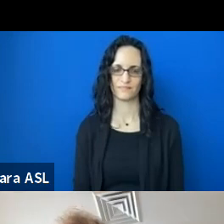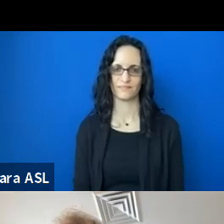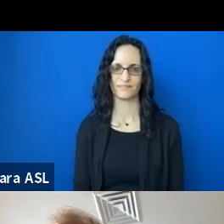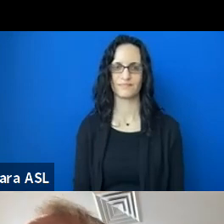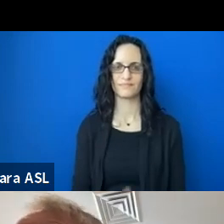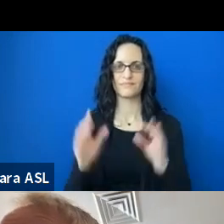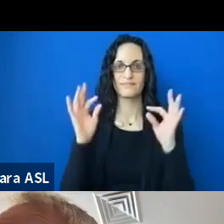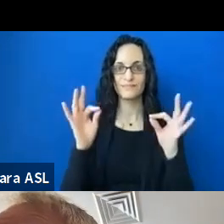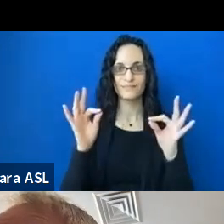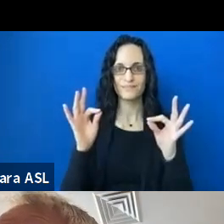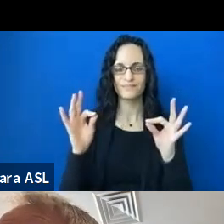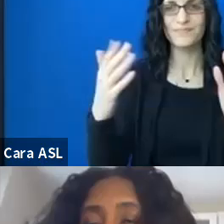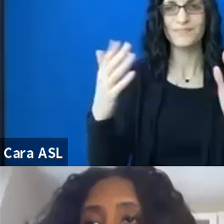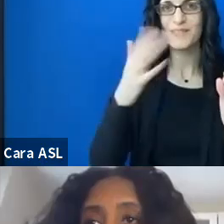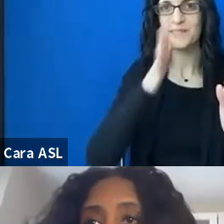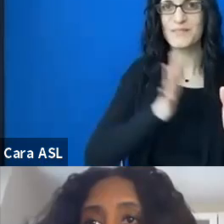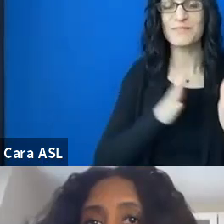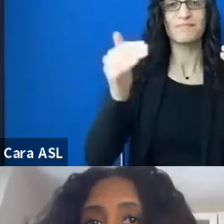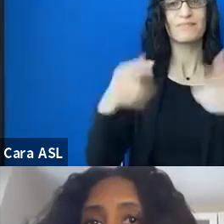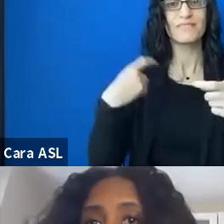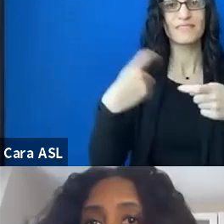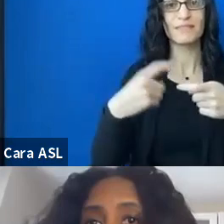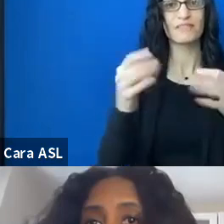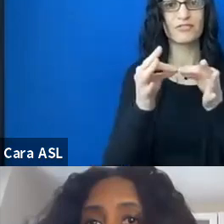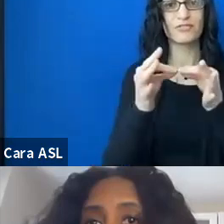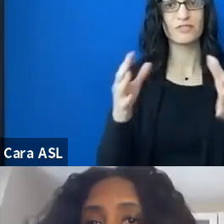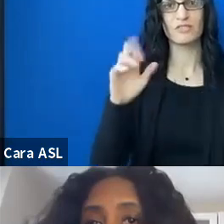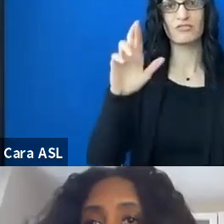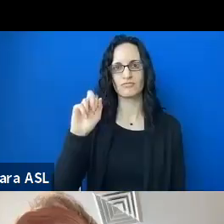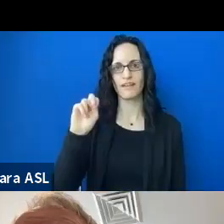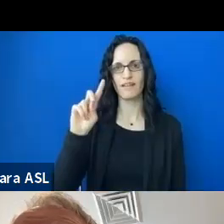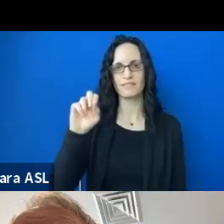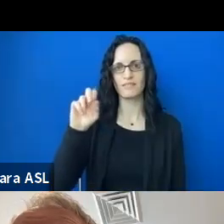ma'am. Our Spanish interpreter, Randolph Dominguez.